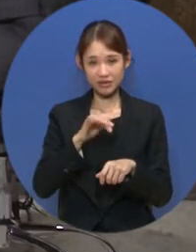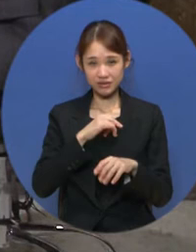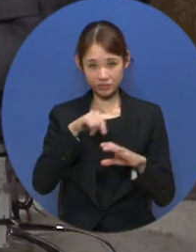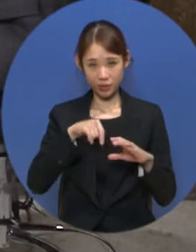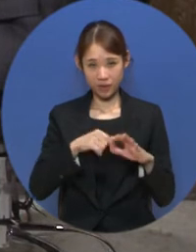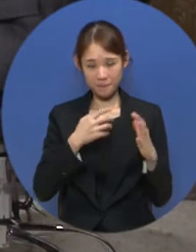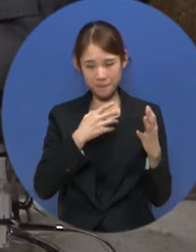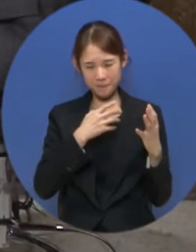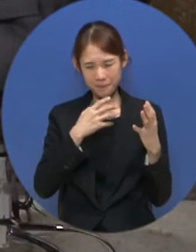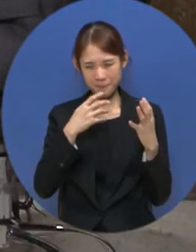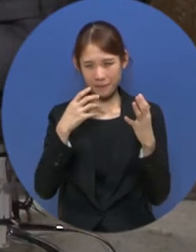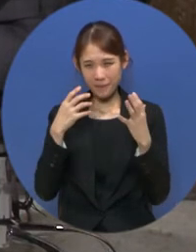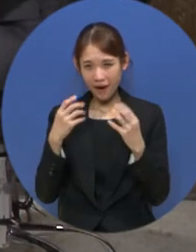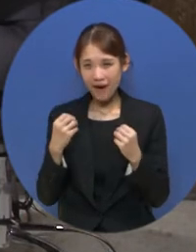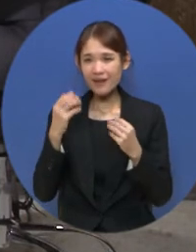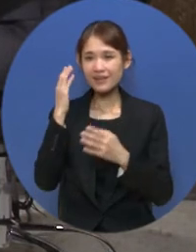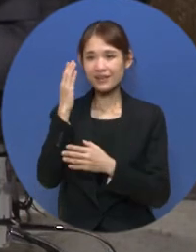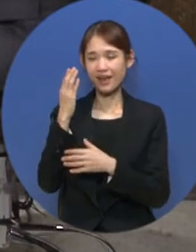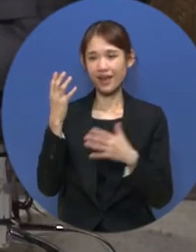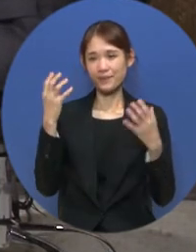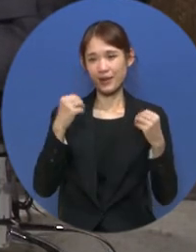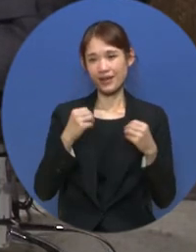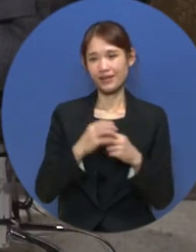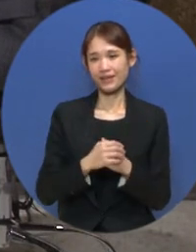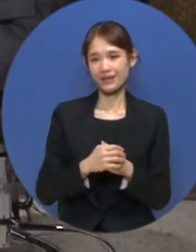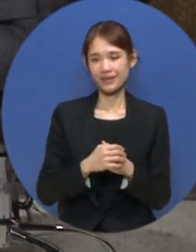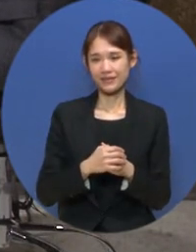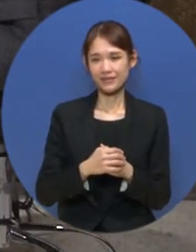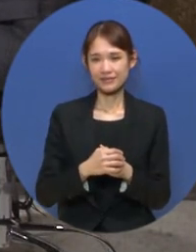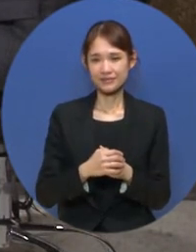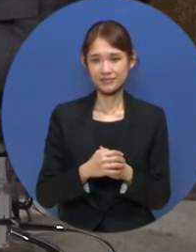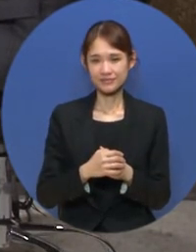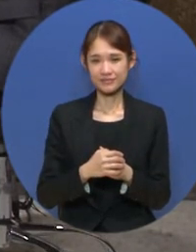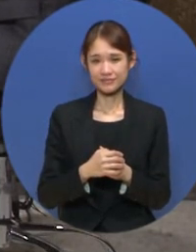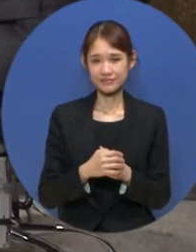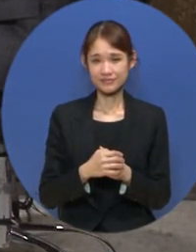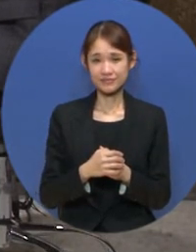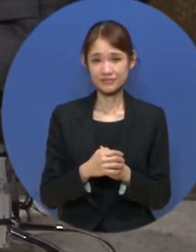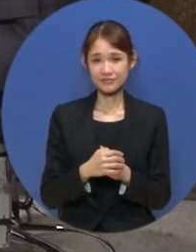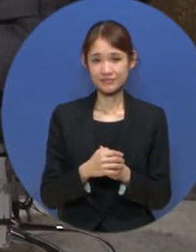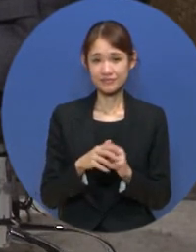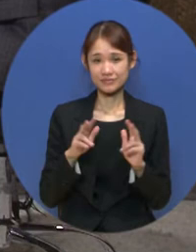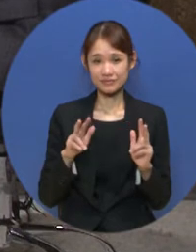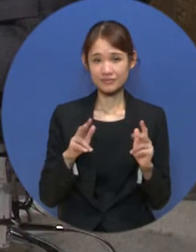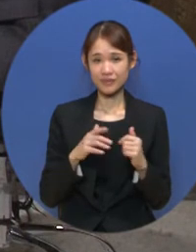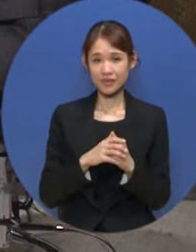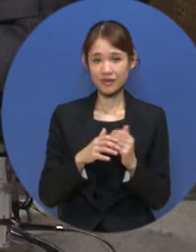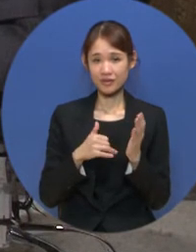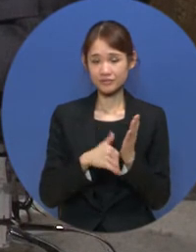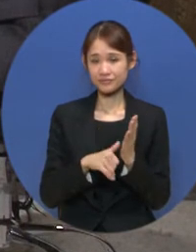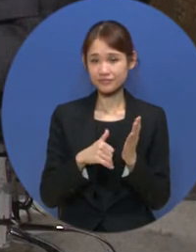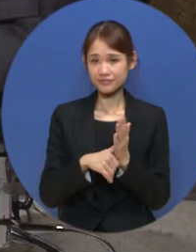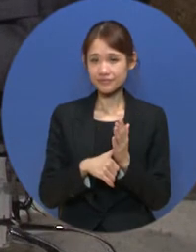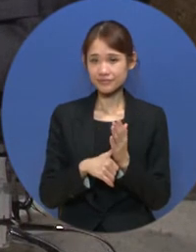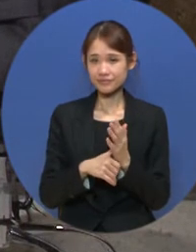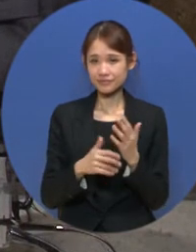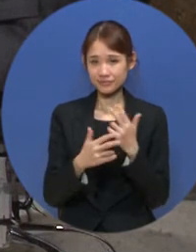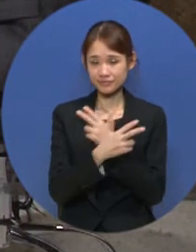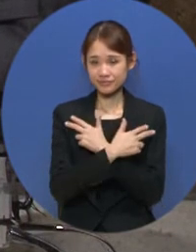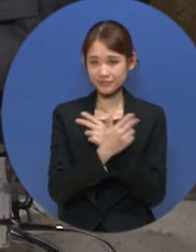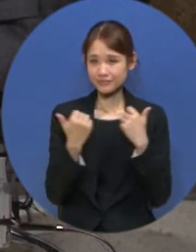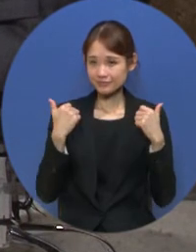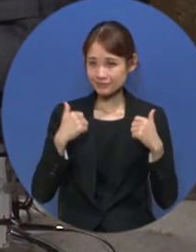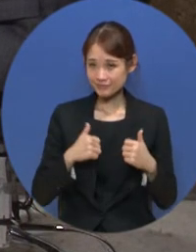정말 많은 이야기들을 네. 담고 있는 옷이었군요. 네. 아, 맞습니다. 네. 또 이 지금 상품 이 자켓이고